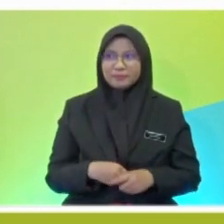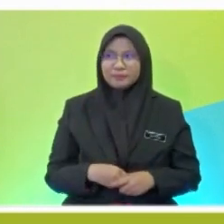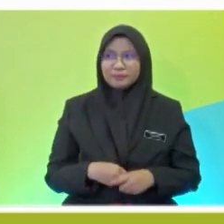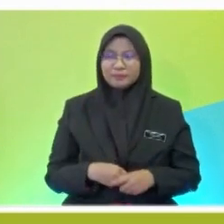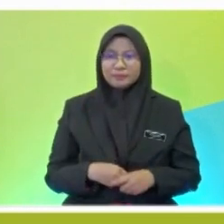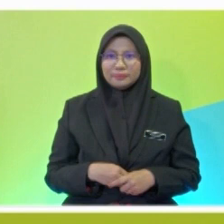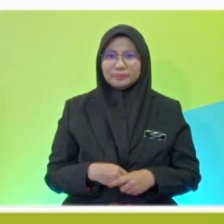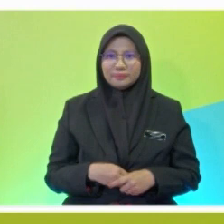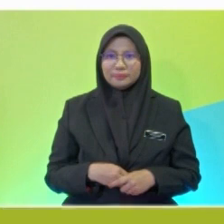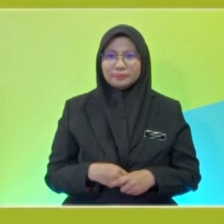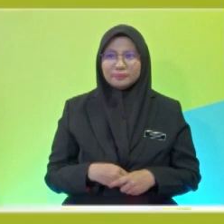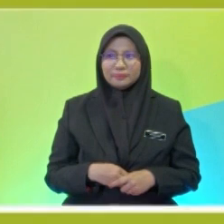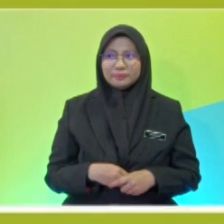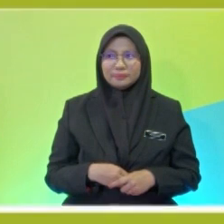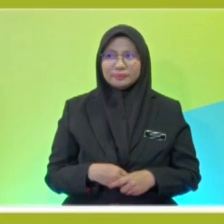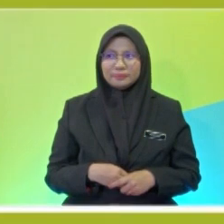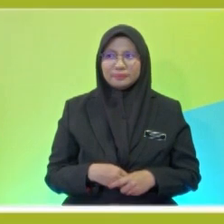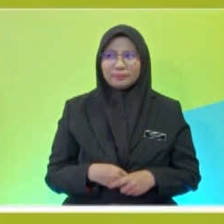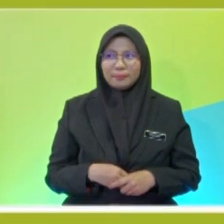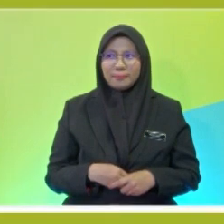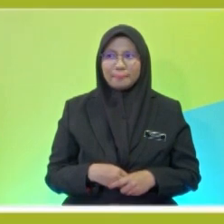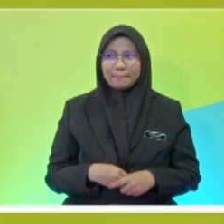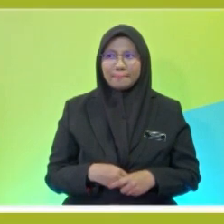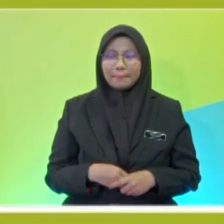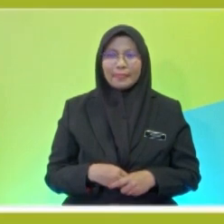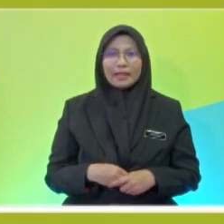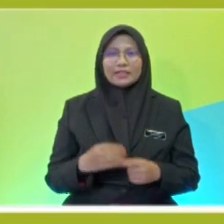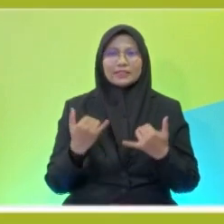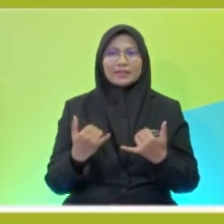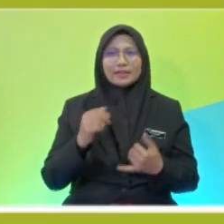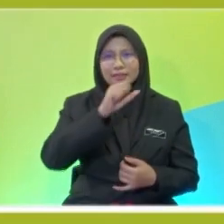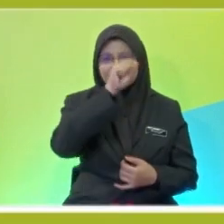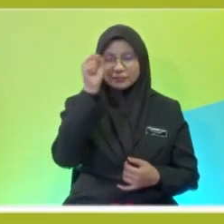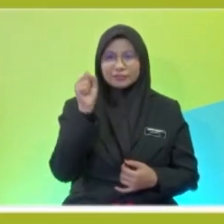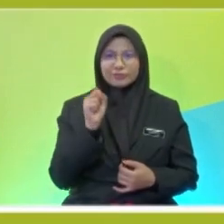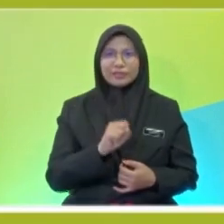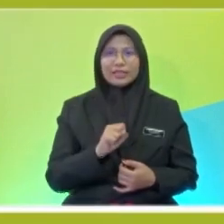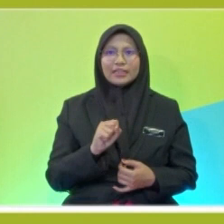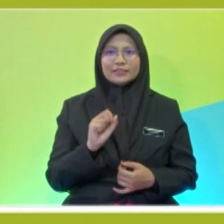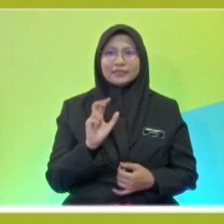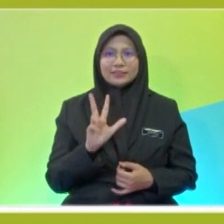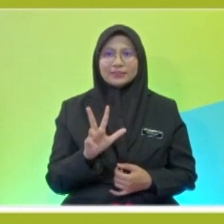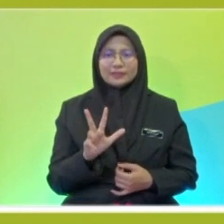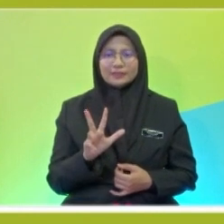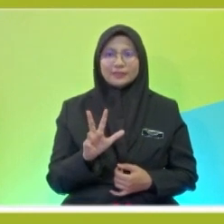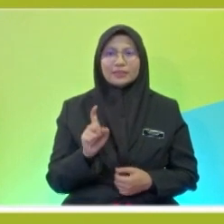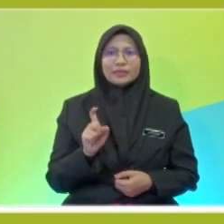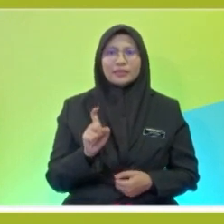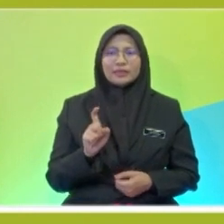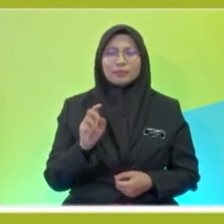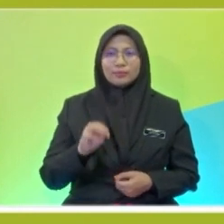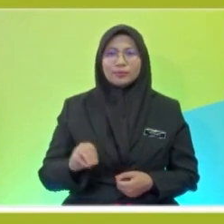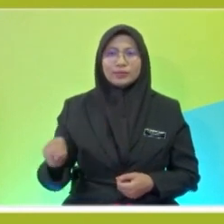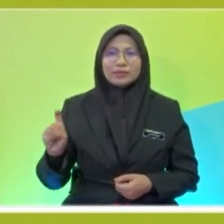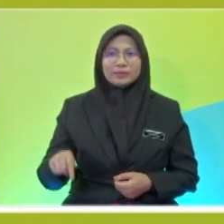pergi pula pada soal dan yang seterusnya juga berbentuk respon terbuka nah ini yang saya katakan tadi calon juga perlu peka dengan